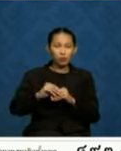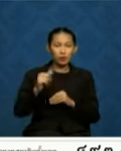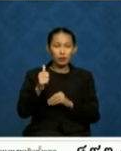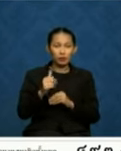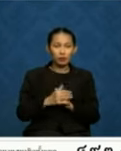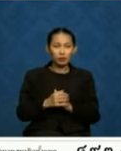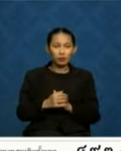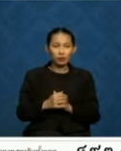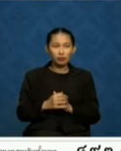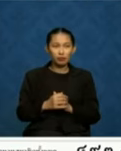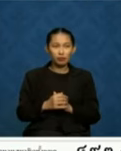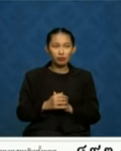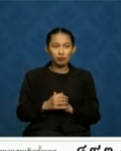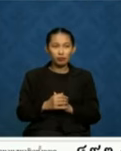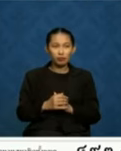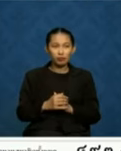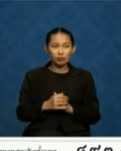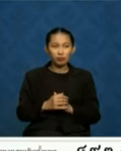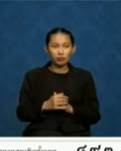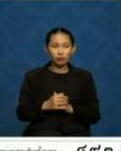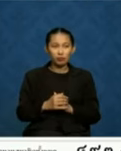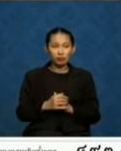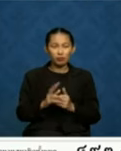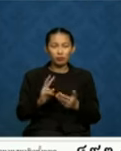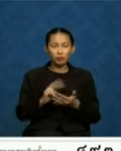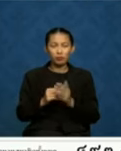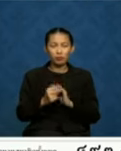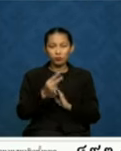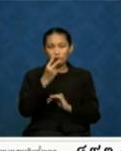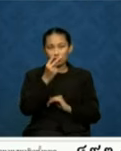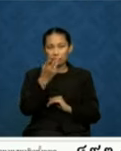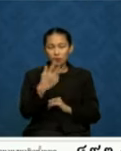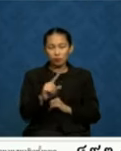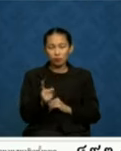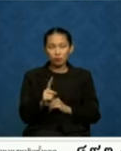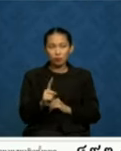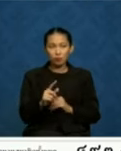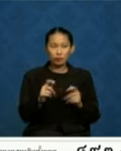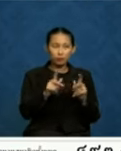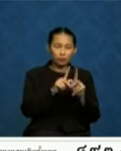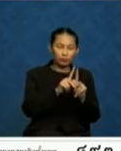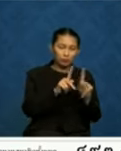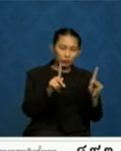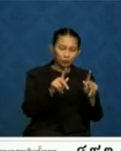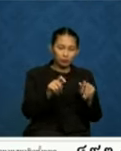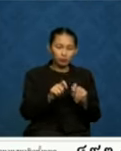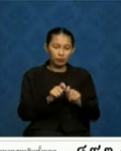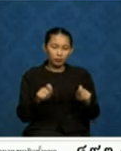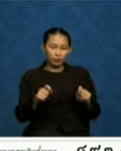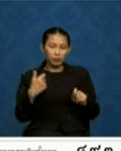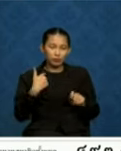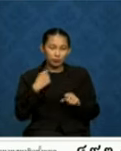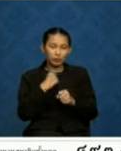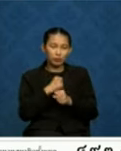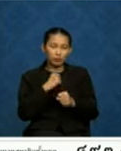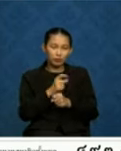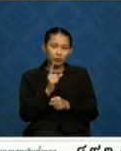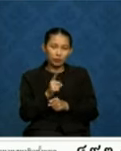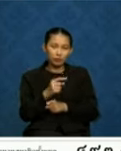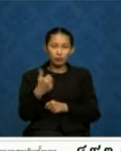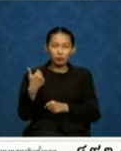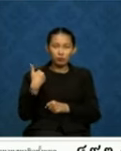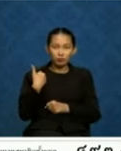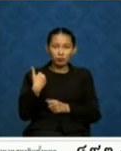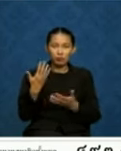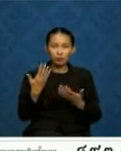ครับแสดงว่ากรรมการแล้วก็อนุกรรมการเราเนี่ยครับได้ทำงานกันอย่างจริงจังครับ